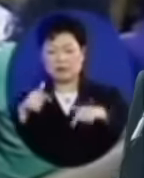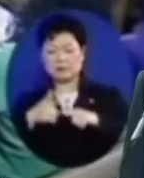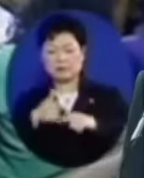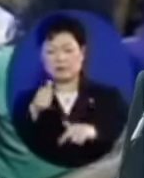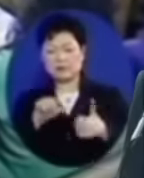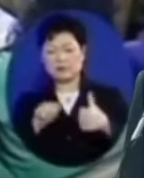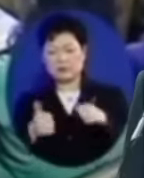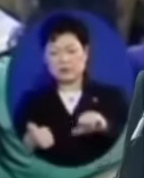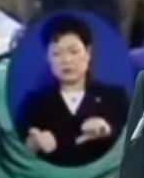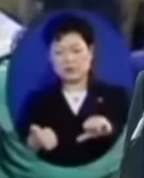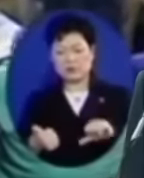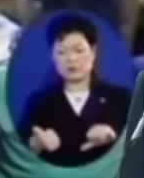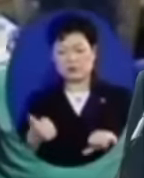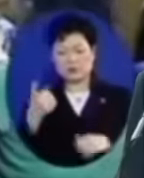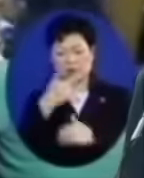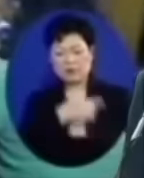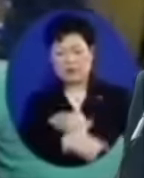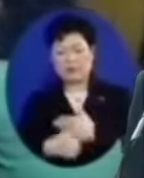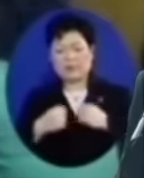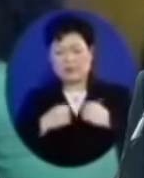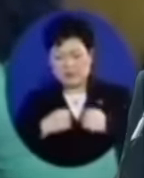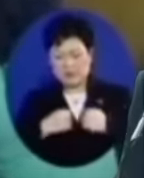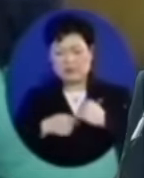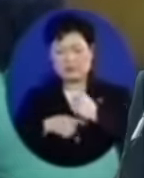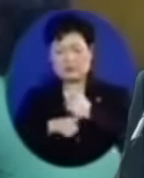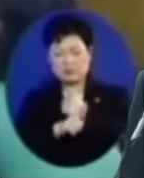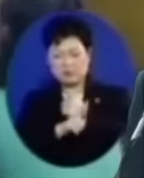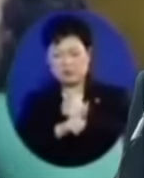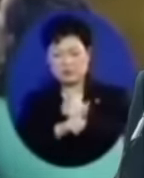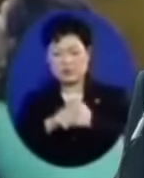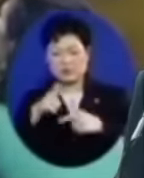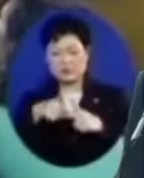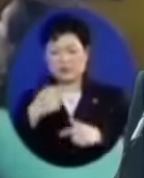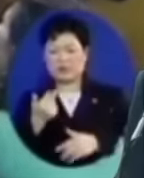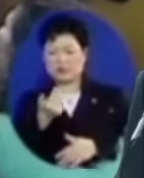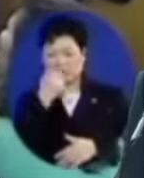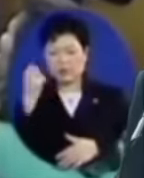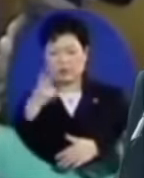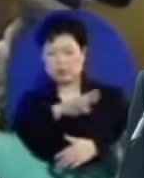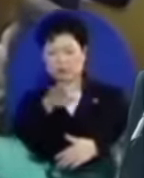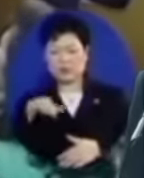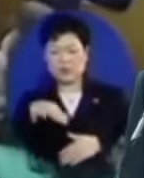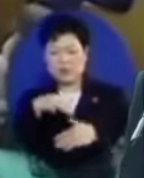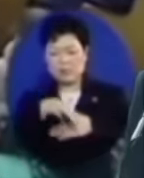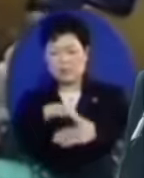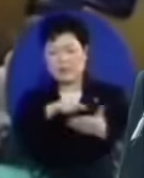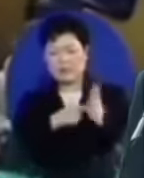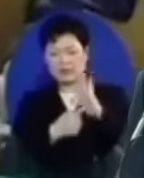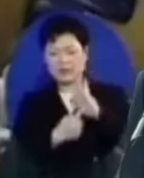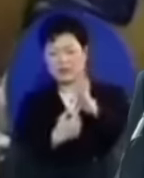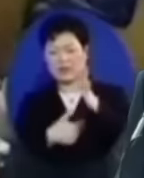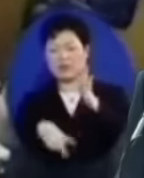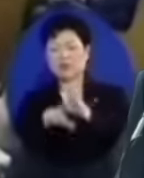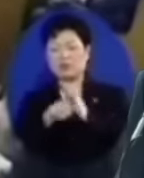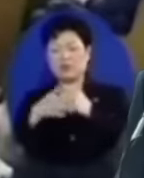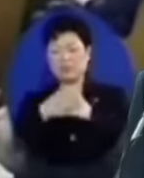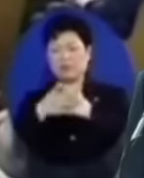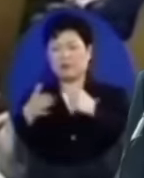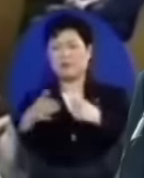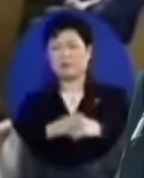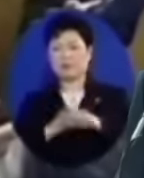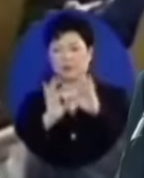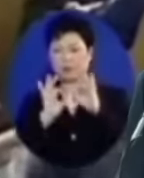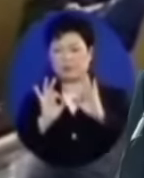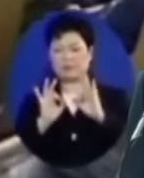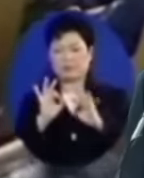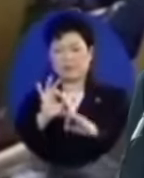우리가 항상 예수의 죽음을 몸에 짊어지면 예수의 생명이 또한 우리 몸에 나타나게 하는 거예요. 여기 보십시오.